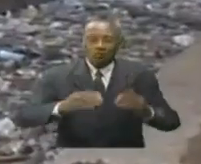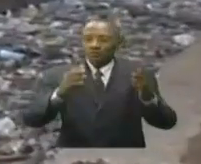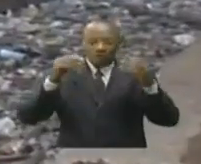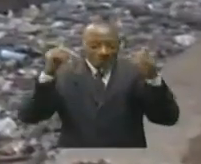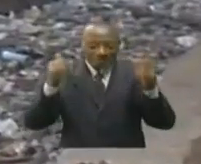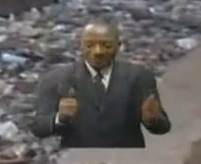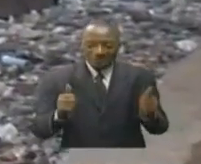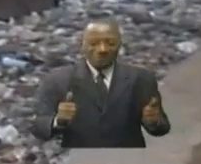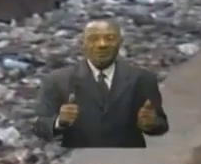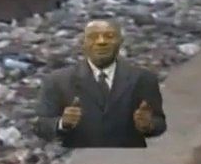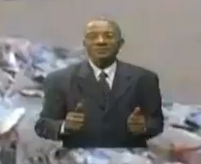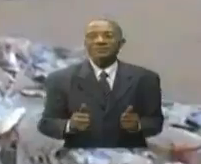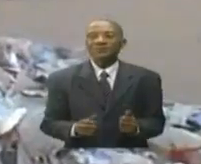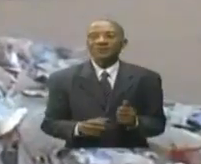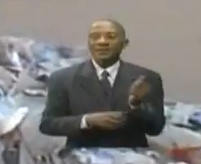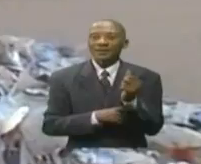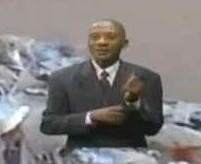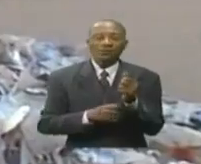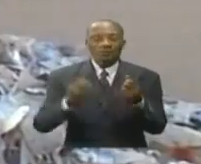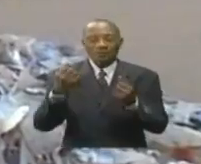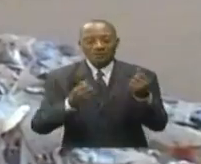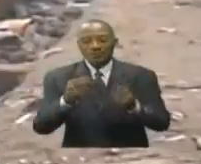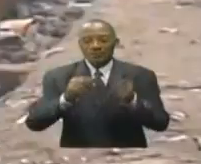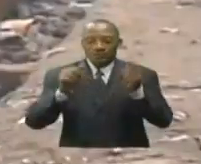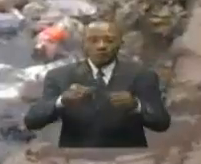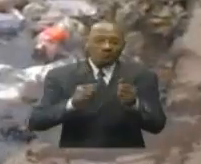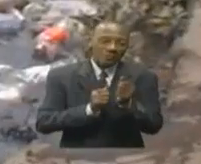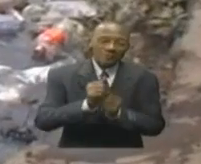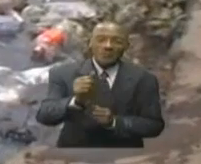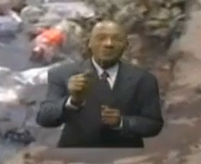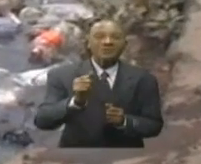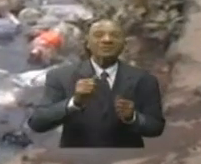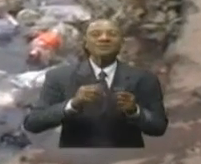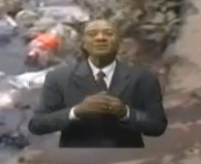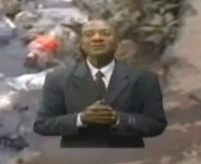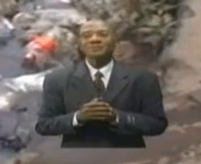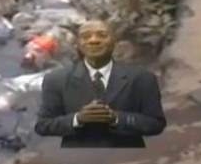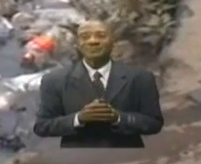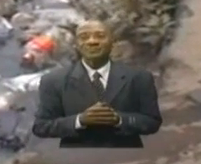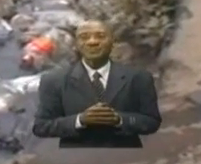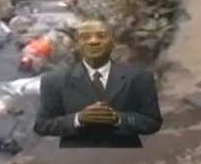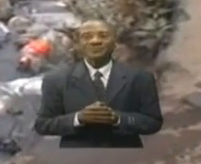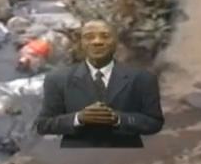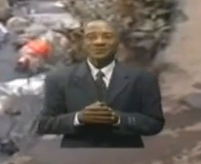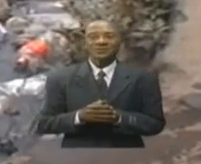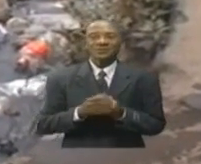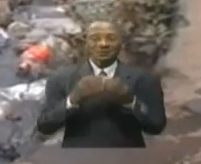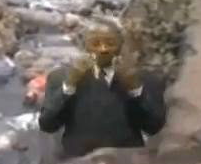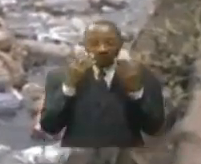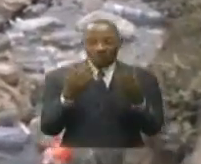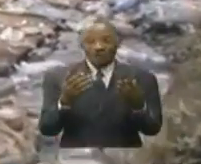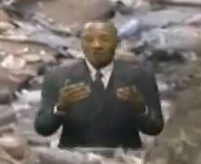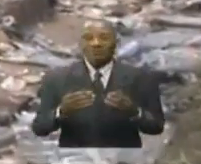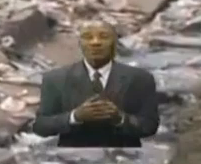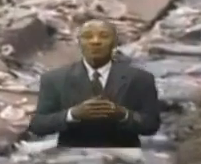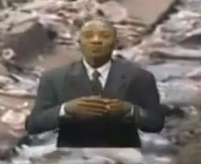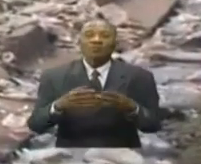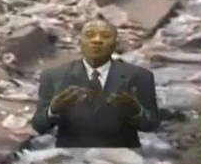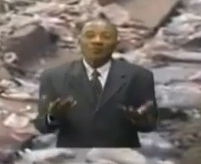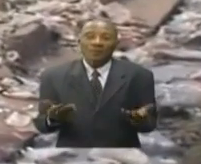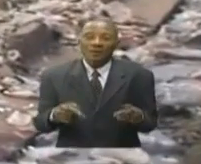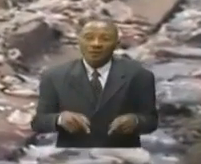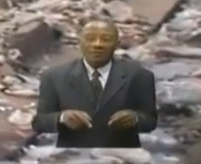rues sont couvertes des immondices et la population est exposée aux différentes maladies, comme le déplore un habitant du quartier Beaumarchais à